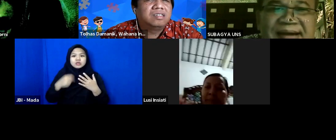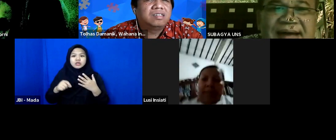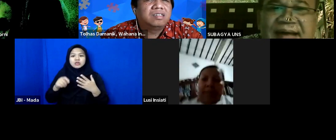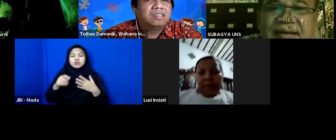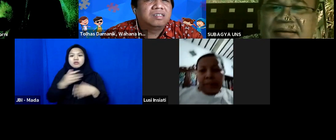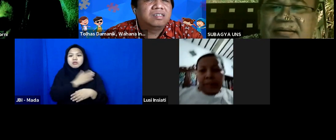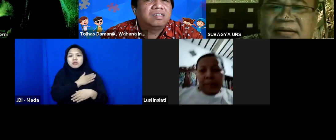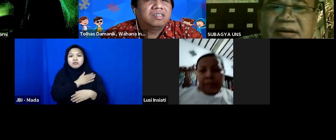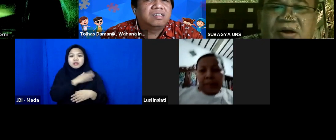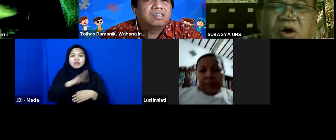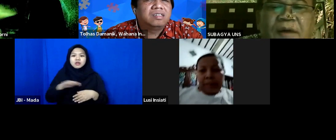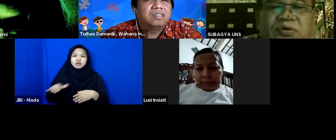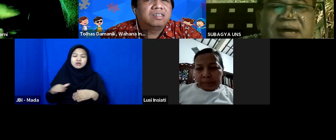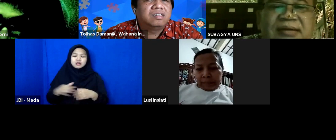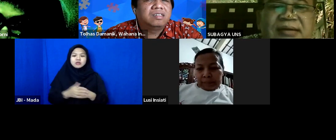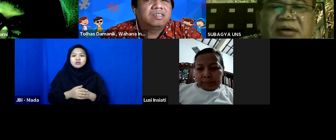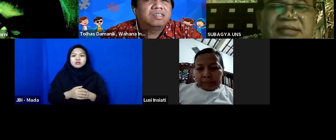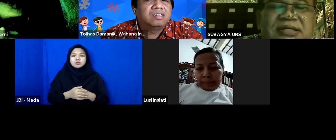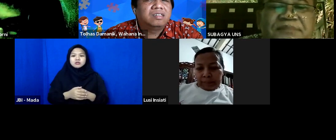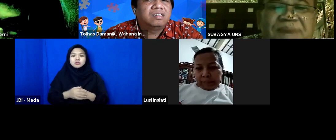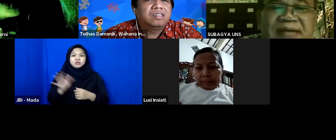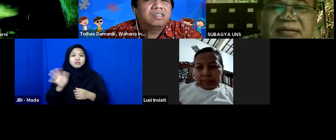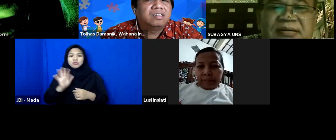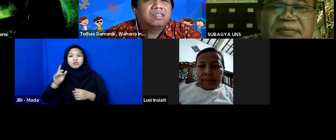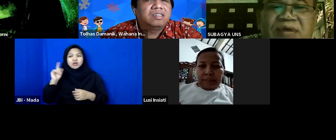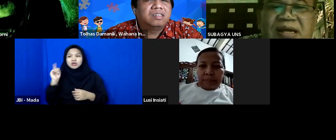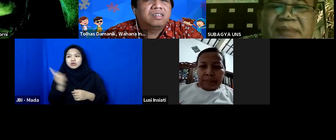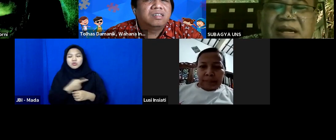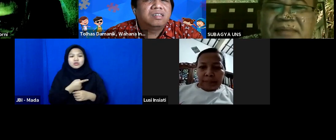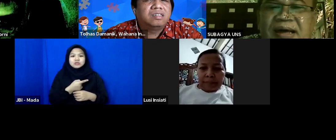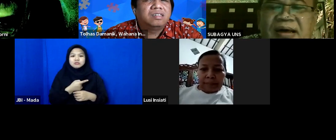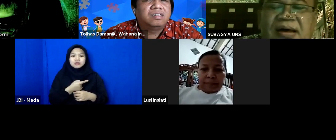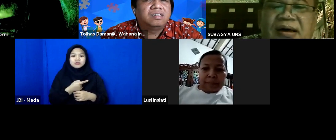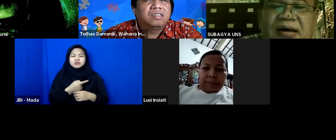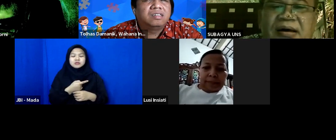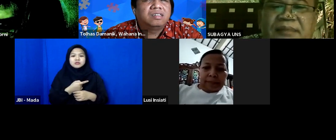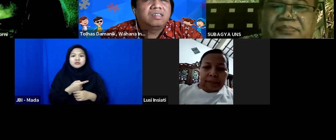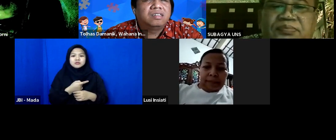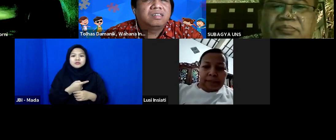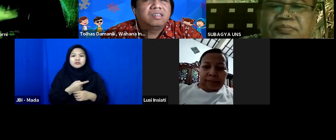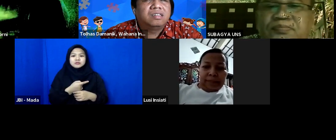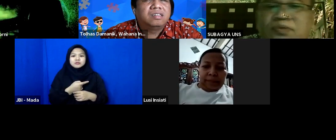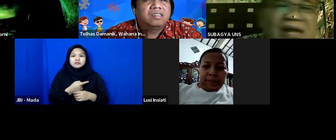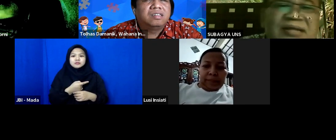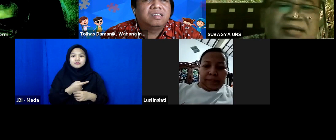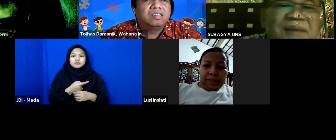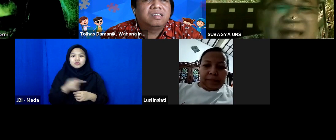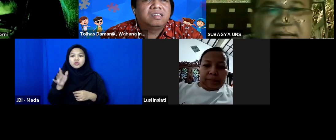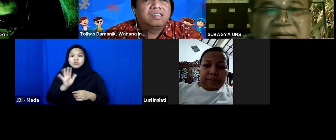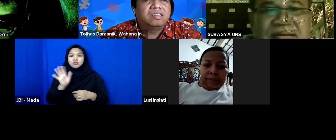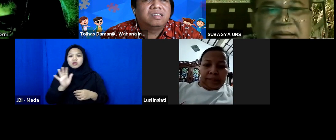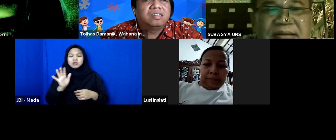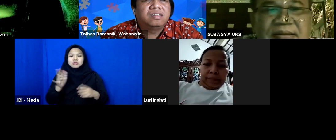martabat anak-anak bukan kewajiban bukan apa namanya Habib bukan